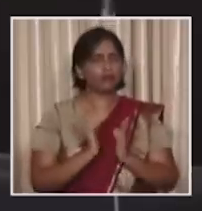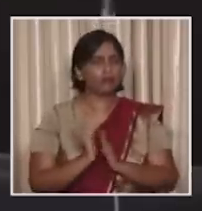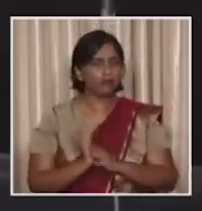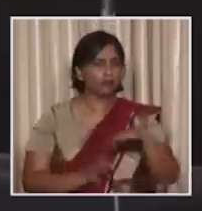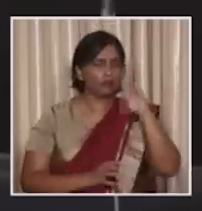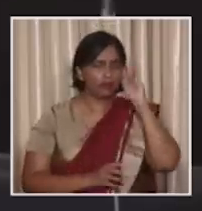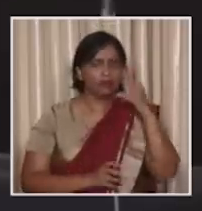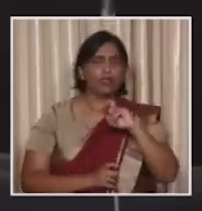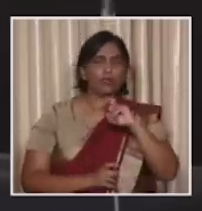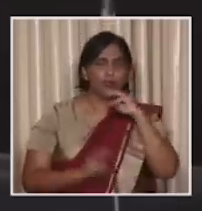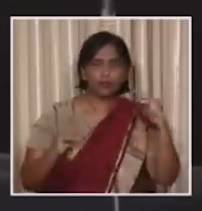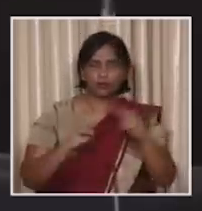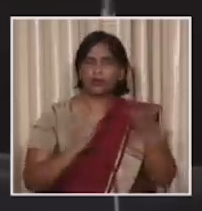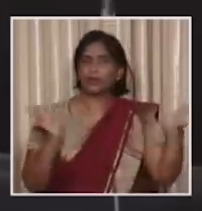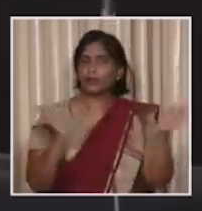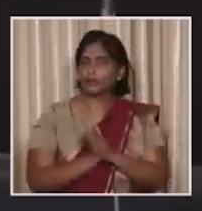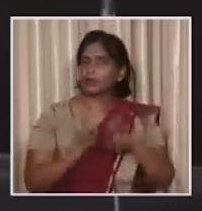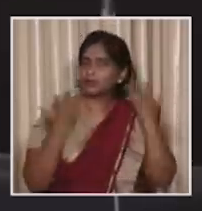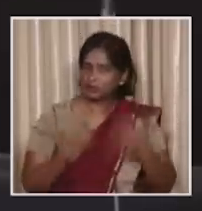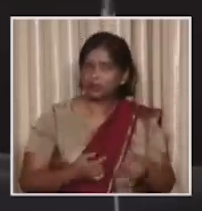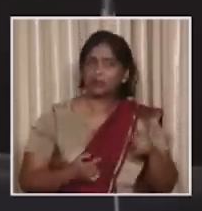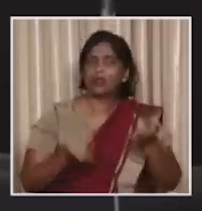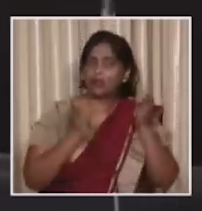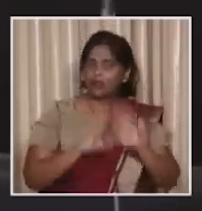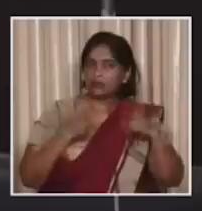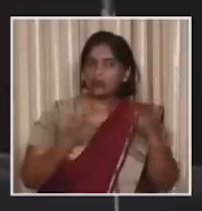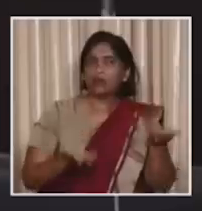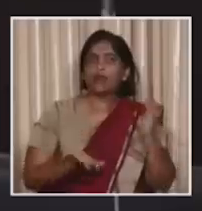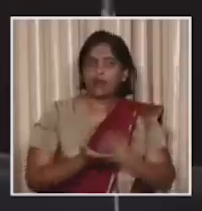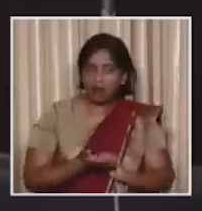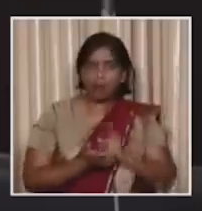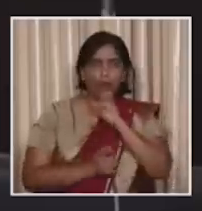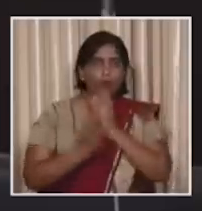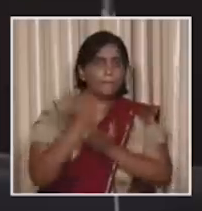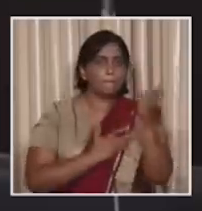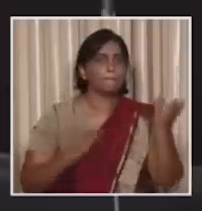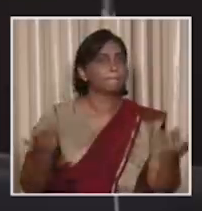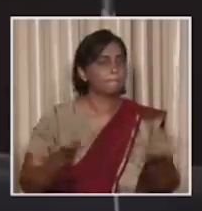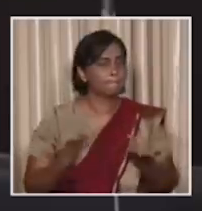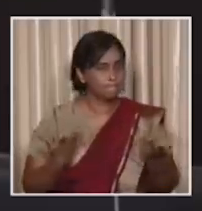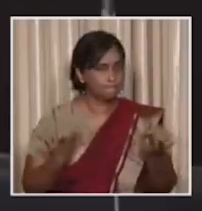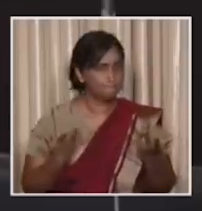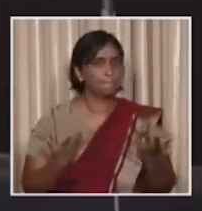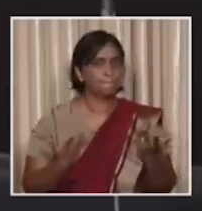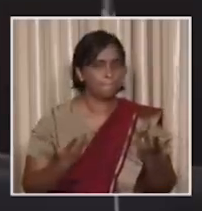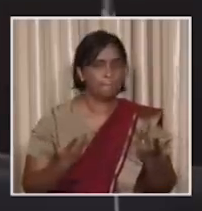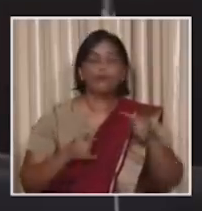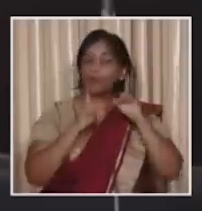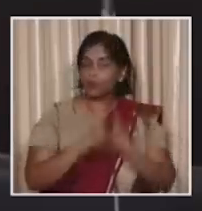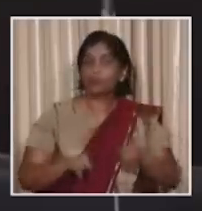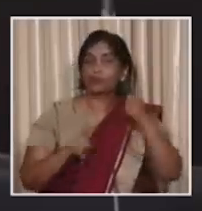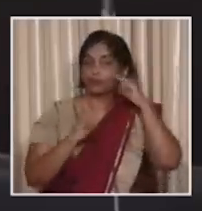නැහැ ශ්‍රේෂ්ඨාධිකරණ නඩුව සමතේකට පත් කළා අවසන් වුණාන් පස්සේ ඒ කාරණේම ආයෙ එතනට යන්න බෑ. ඉතින් මෙන්න